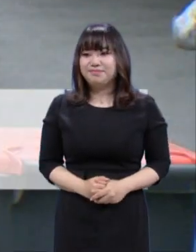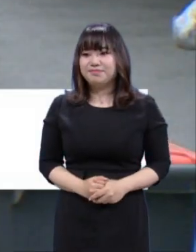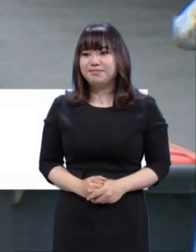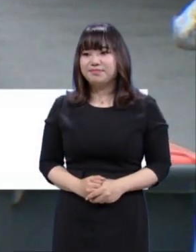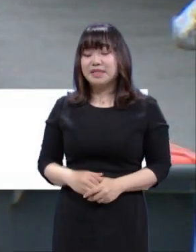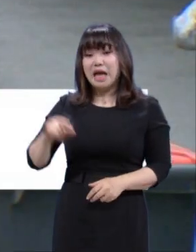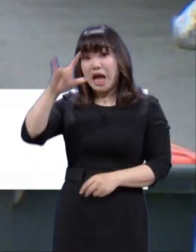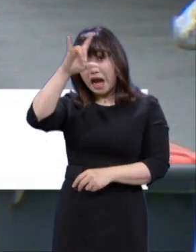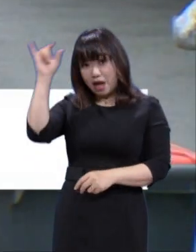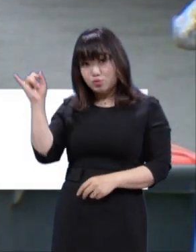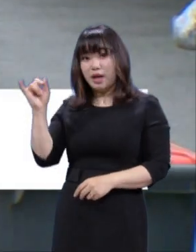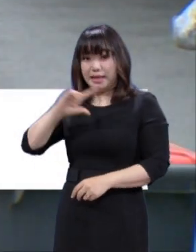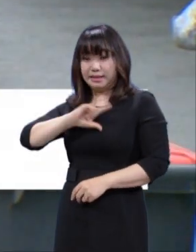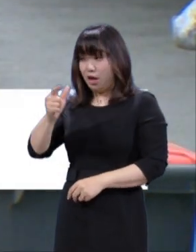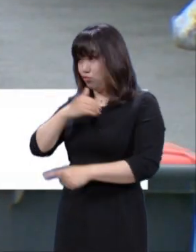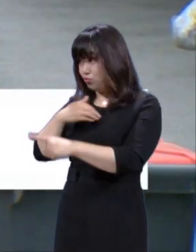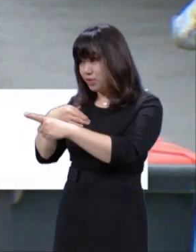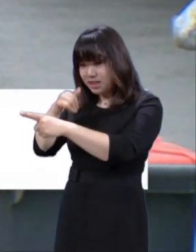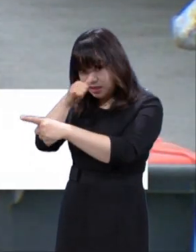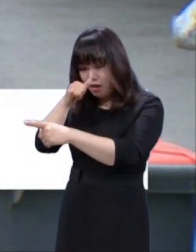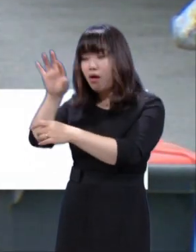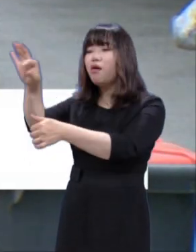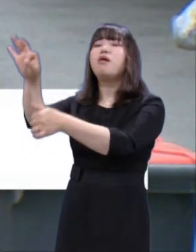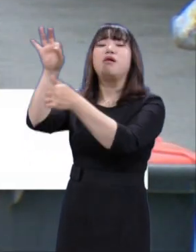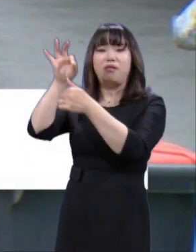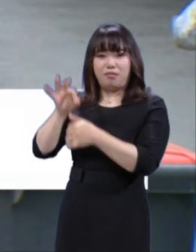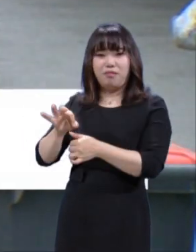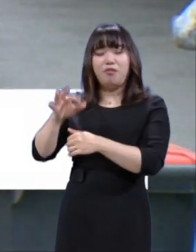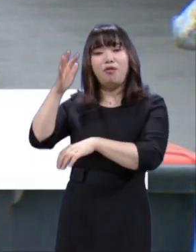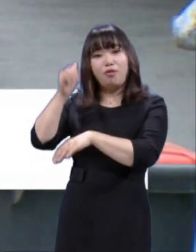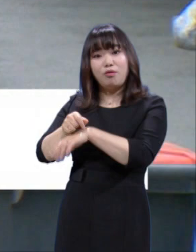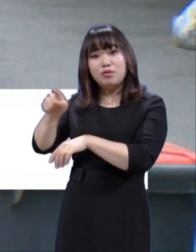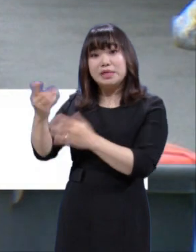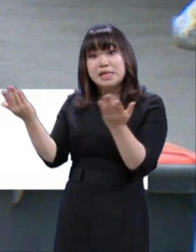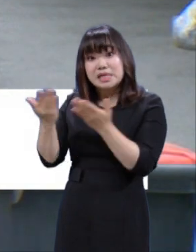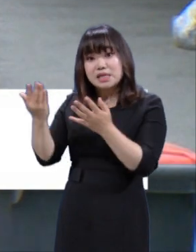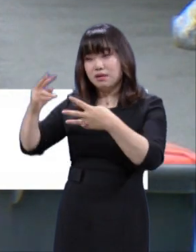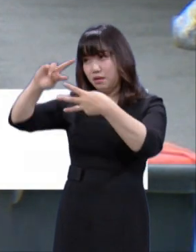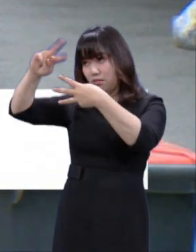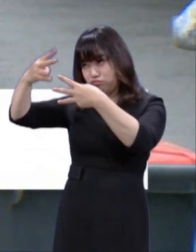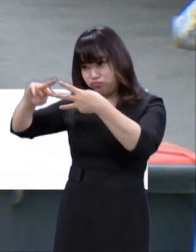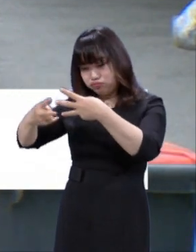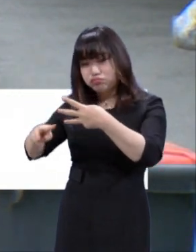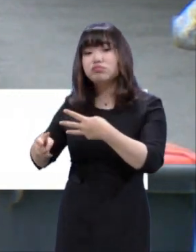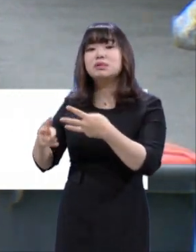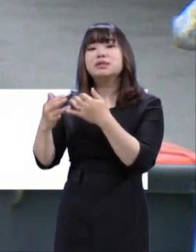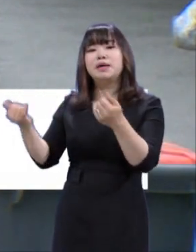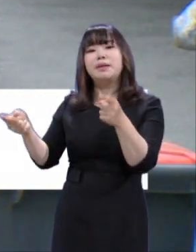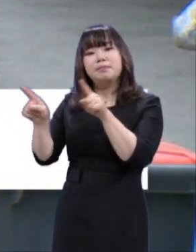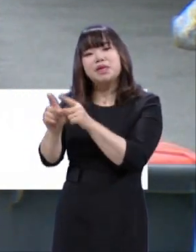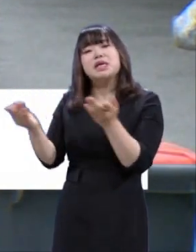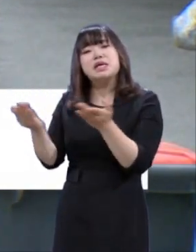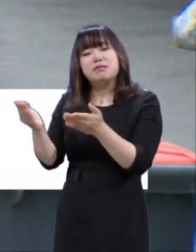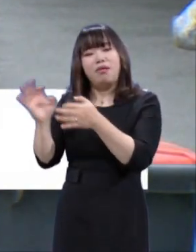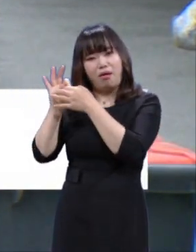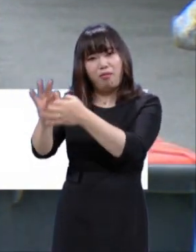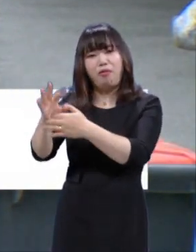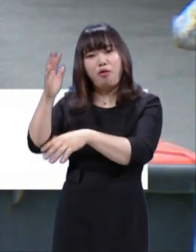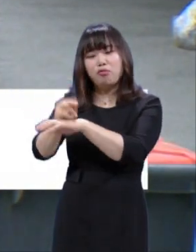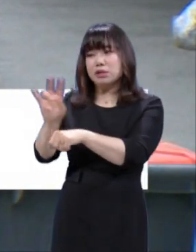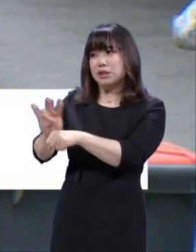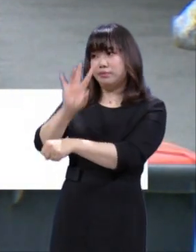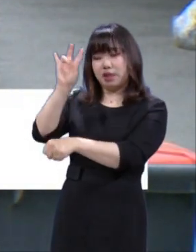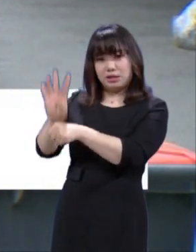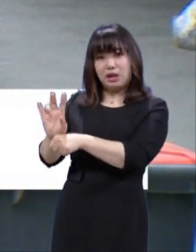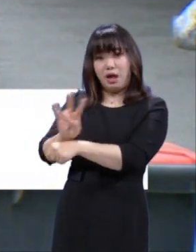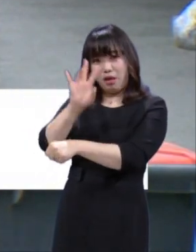간호사 자격증을 가진 분들을 채용해서 거기서 그분들이 상대해 줬으면 하는 생각을 갖고 있고요. 24시간을